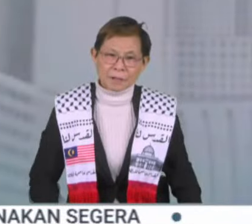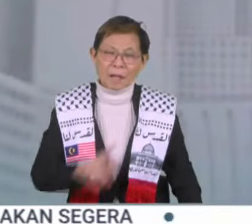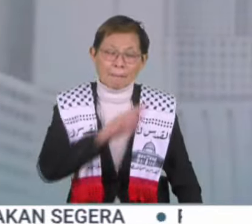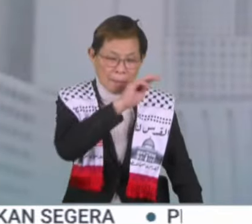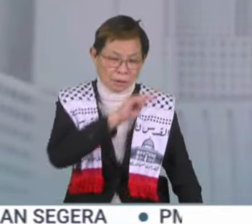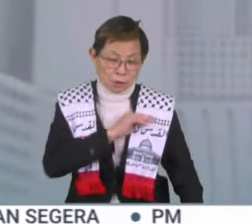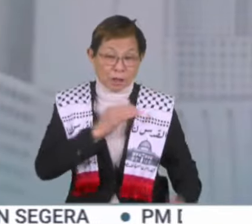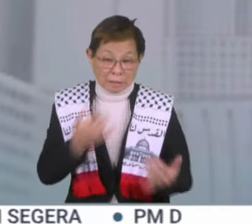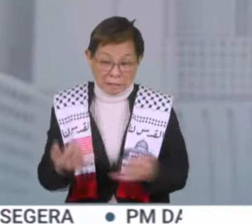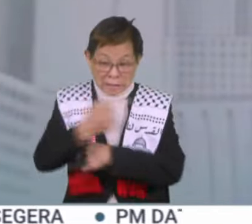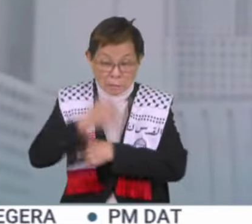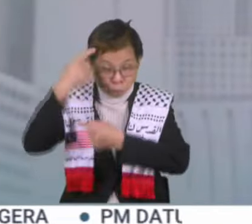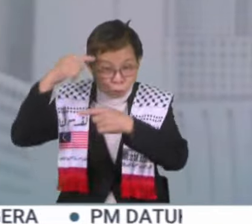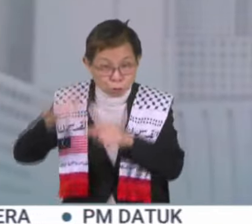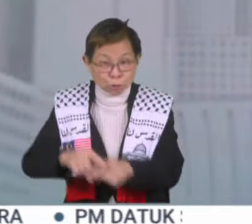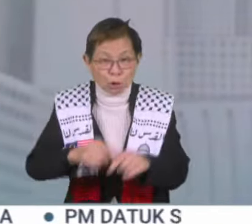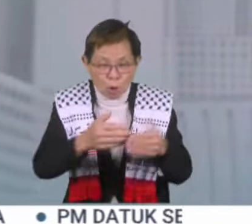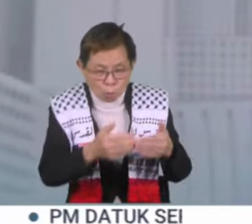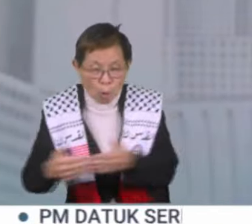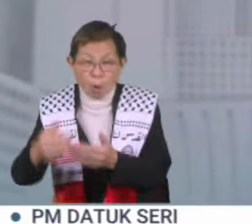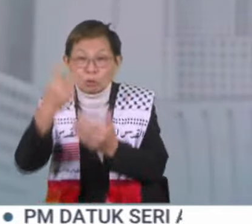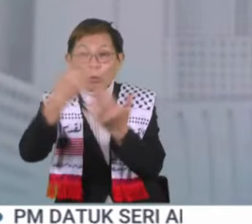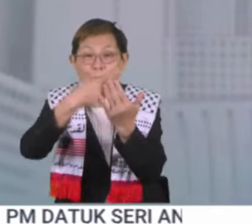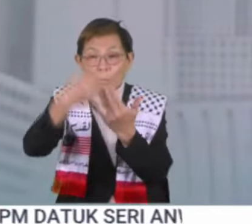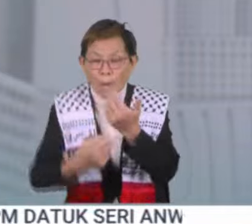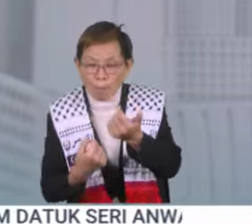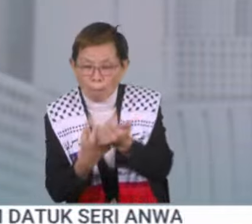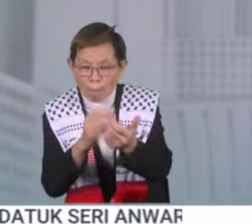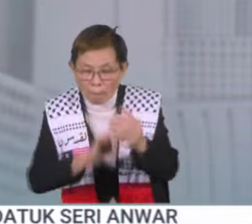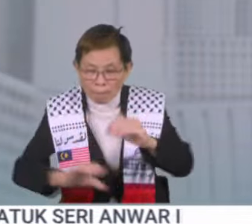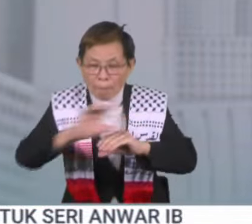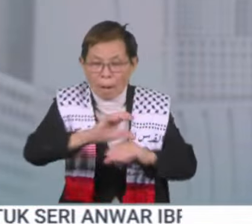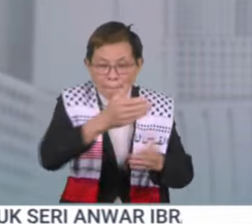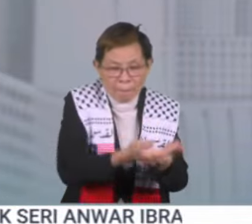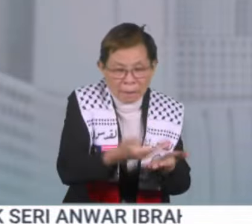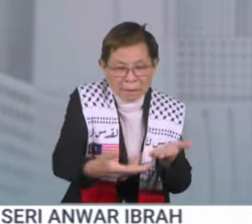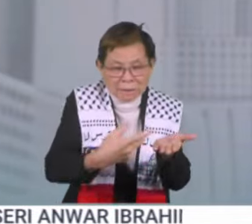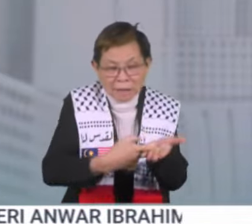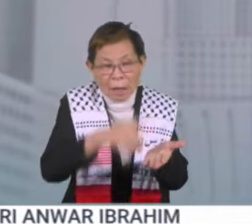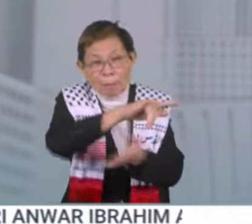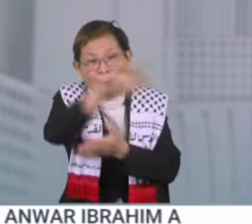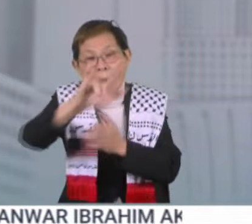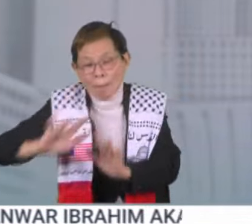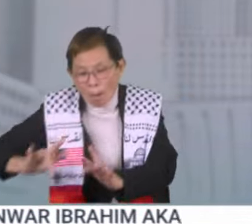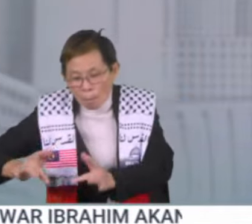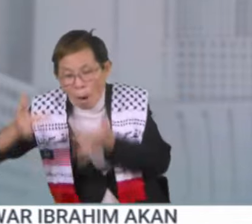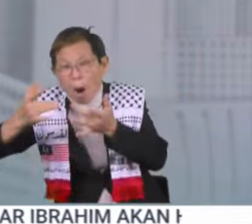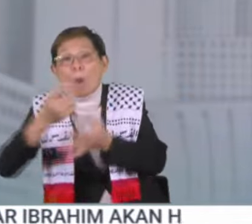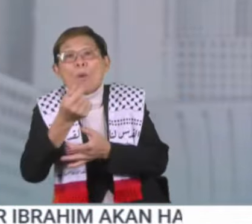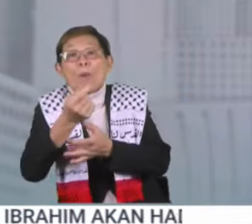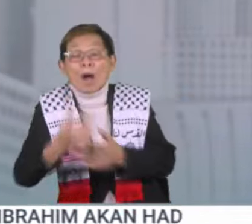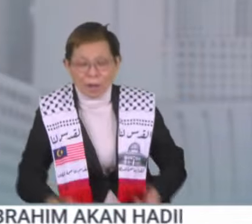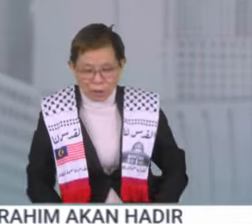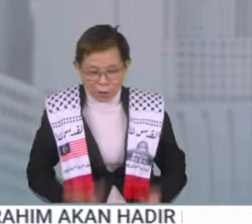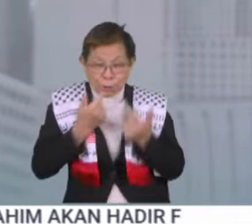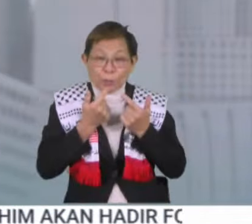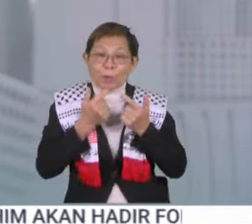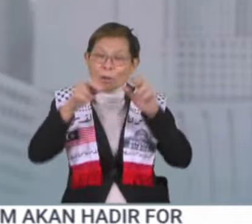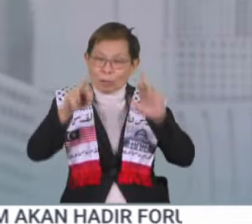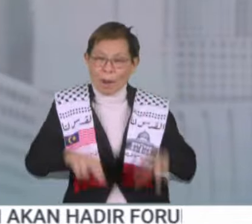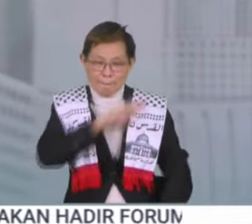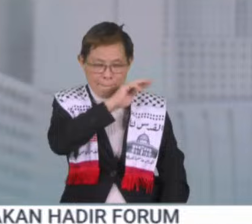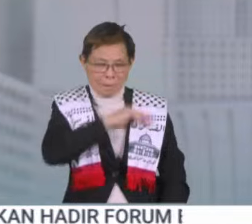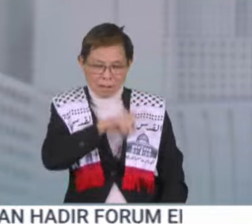Kabinet hari ini bersetuju untuk meneruskan dua inisiatif subsidi pembelian tiket penerbangan bagi meringankan beban kos sara hidup rakyat.